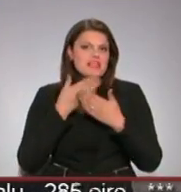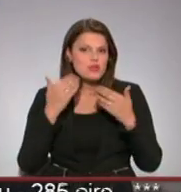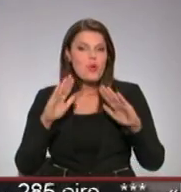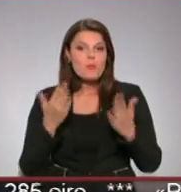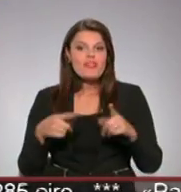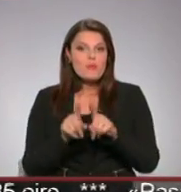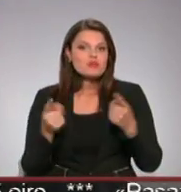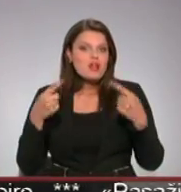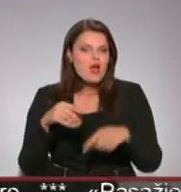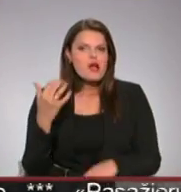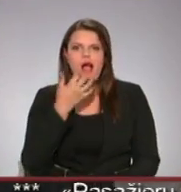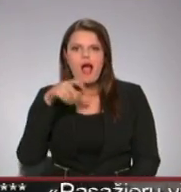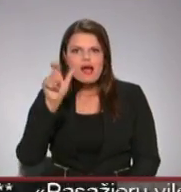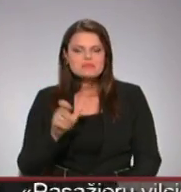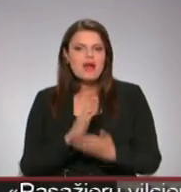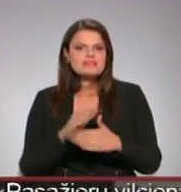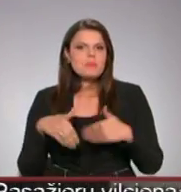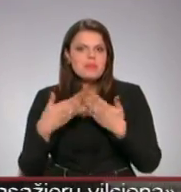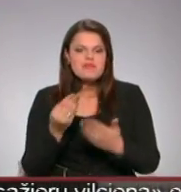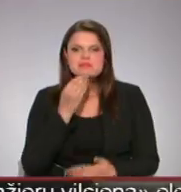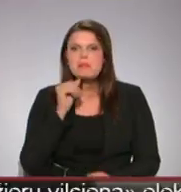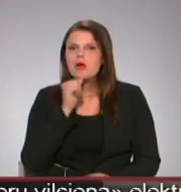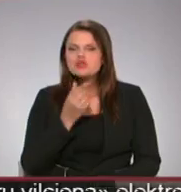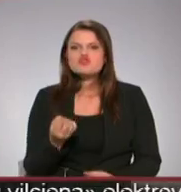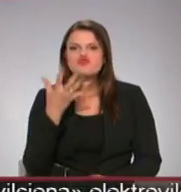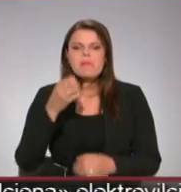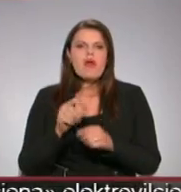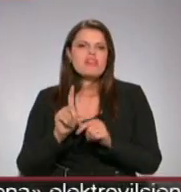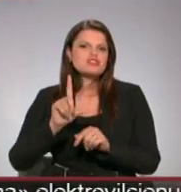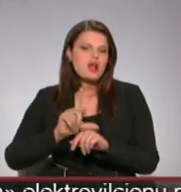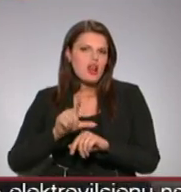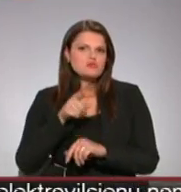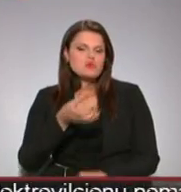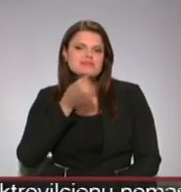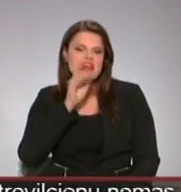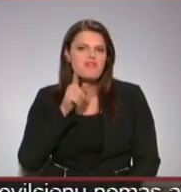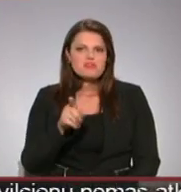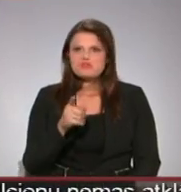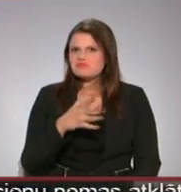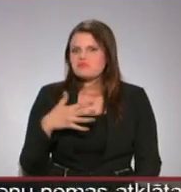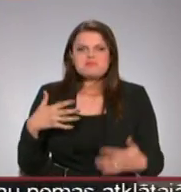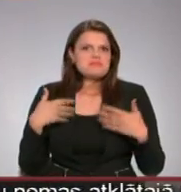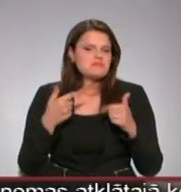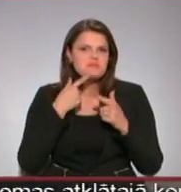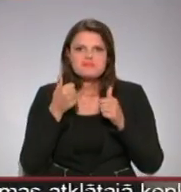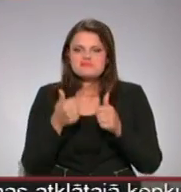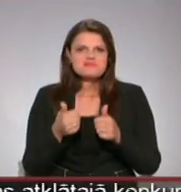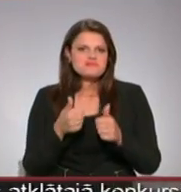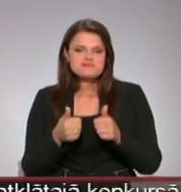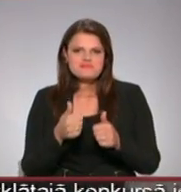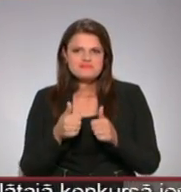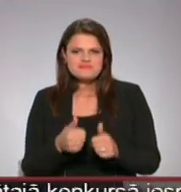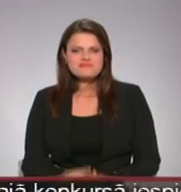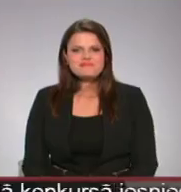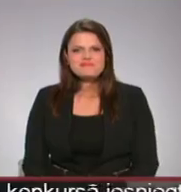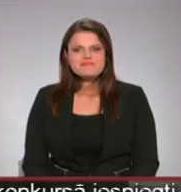laikā ārzemniekam es esmu devis un cienājis un devis šampāniešu glāzēs šo dzērienu, viņš ir bijis sajūsmā, ja? Un tev ir stāsts par to un tam